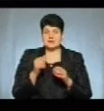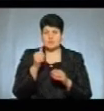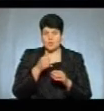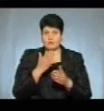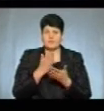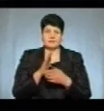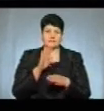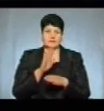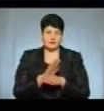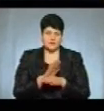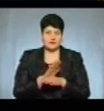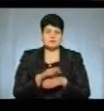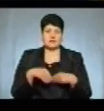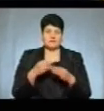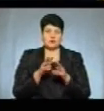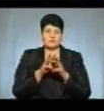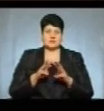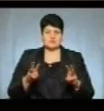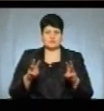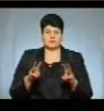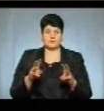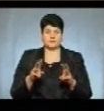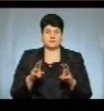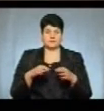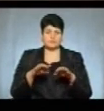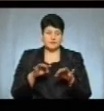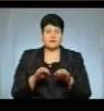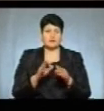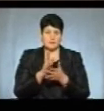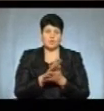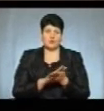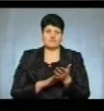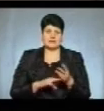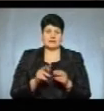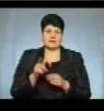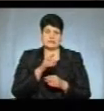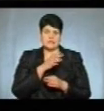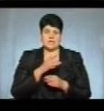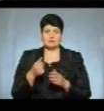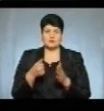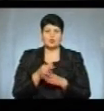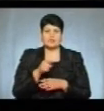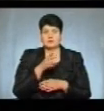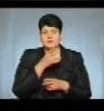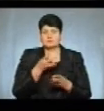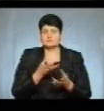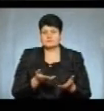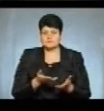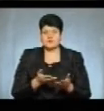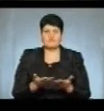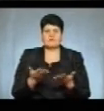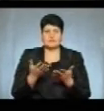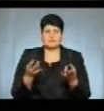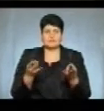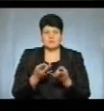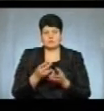який видало Міністерство знову комунального господарства, є термін продовження до тих пір, виясниться